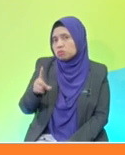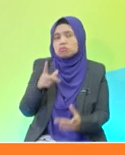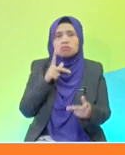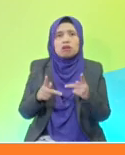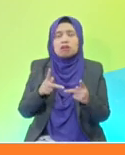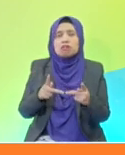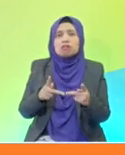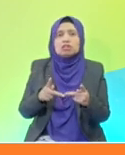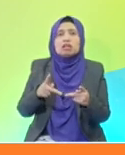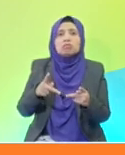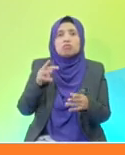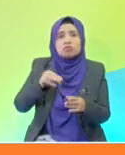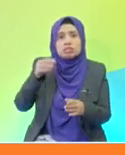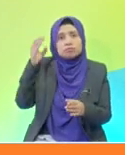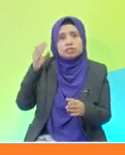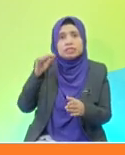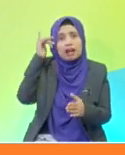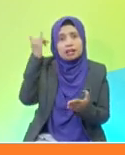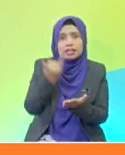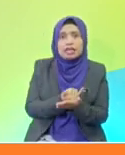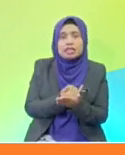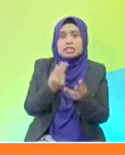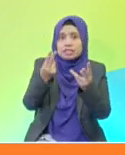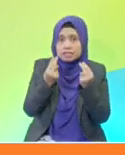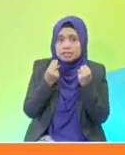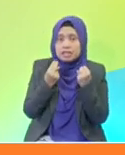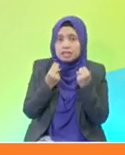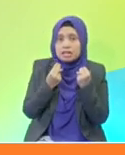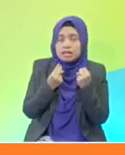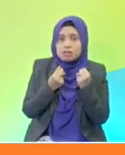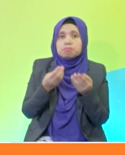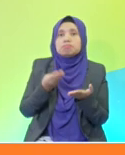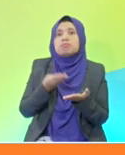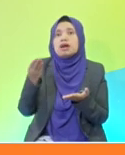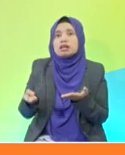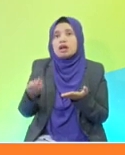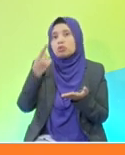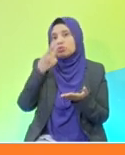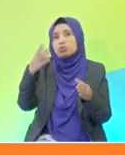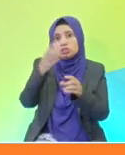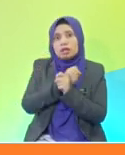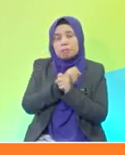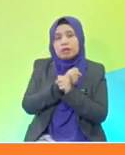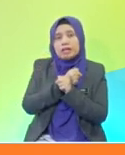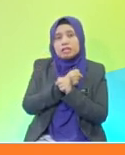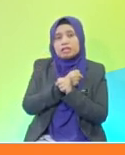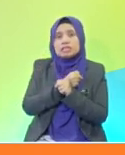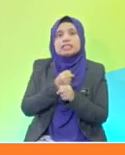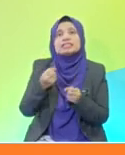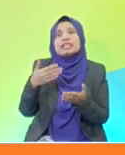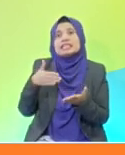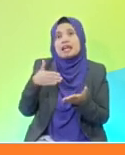yakin kehendak adalah Keinginan manusia terhadap barang dan peringatan untuk mencapai kesuksesan itu ada betul maka